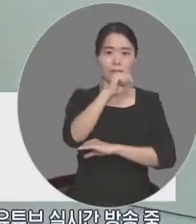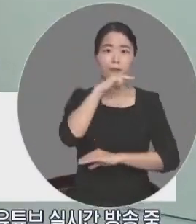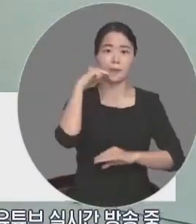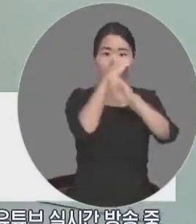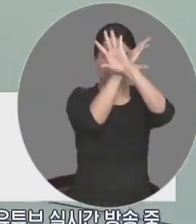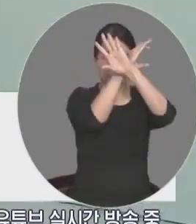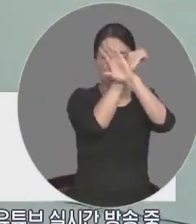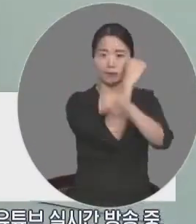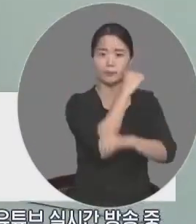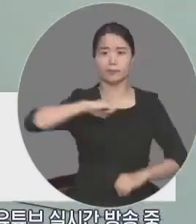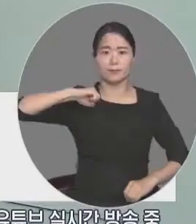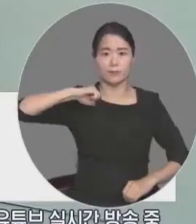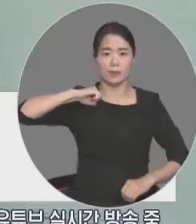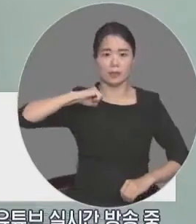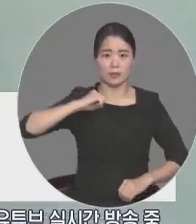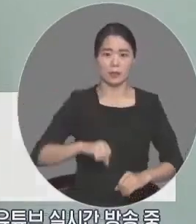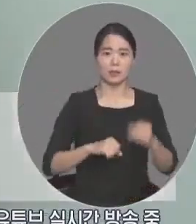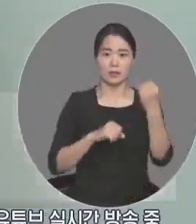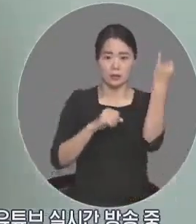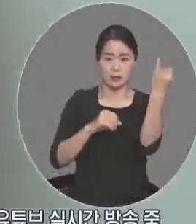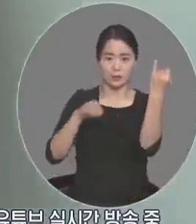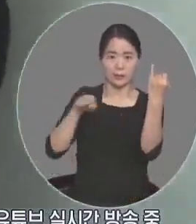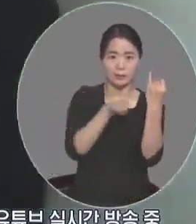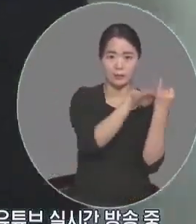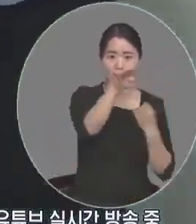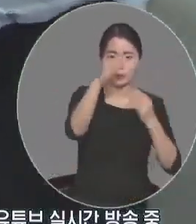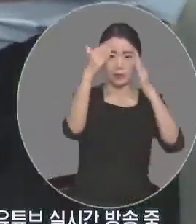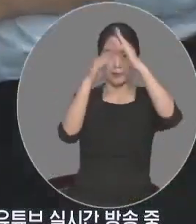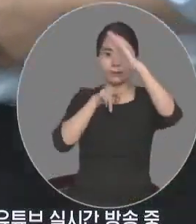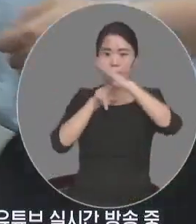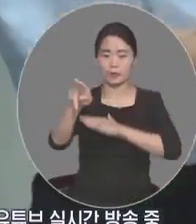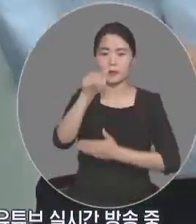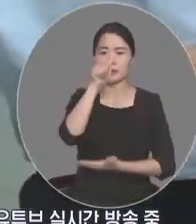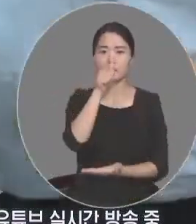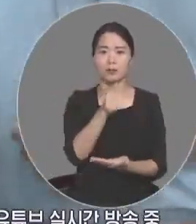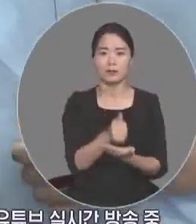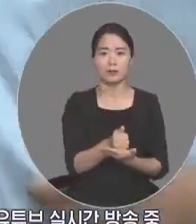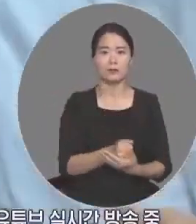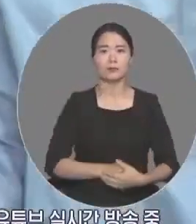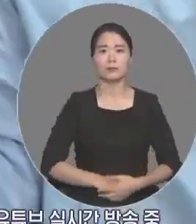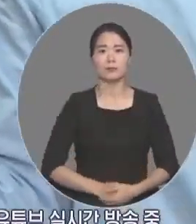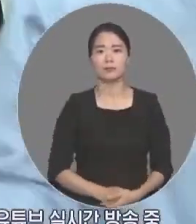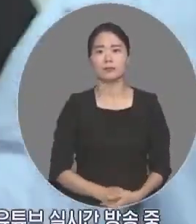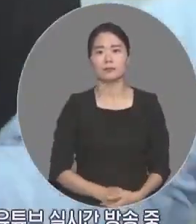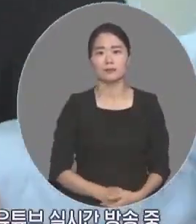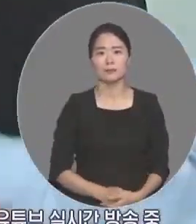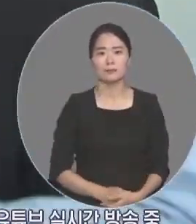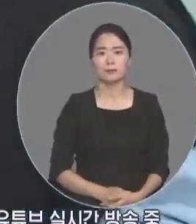횡단보도를 건너던 20대 여성을 들이받고 집으로 달아난 혐의를 받고 있습니다.